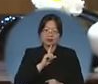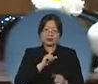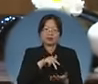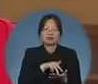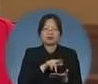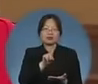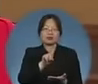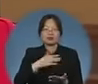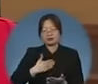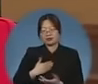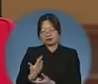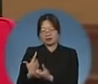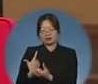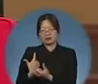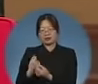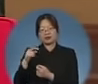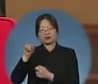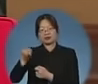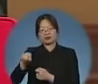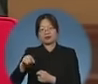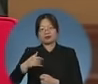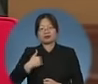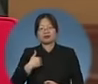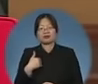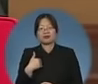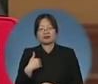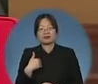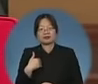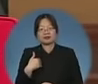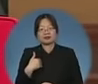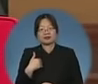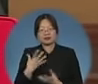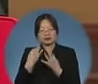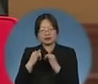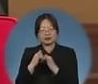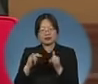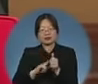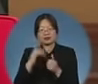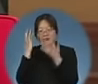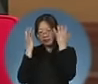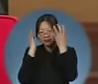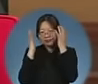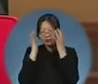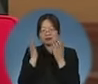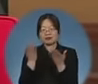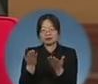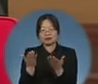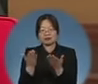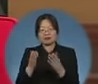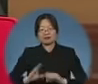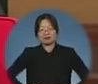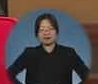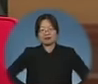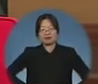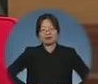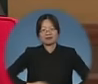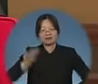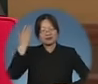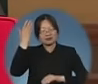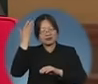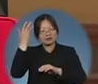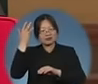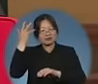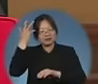설명합니까, 그럼? 저도 그게, 저는 그게 많은 사람들을 헷갈리게 하는 것 같아요. 배고픈 소크라테스가 되라고